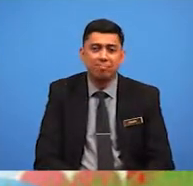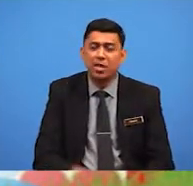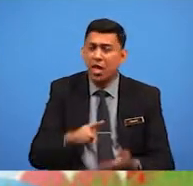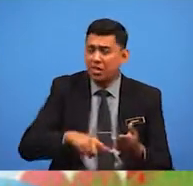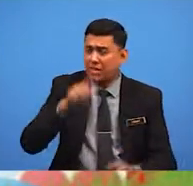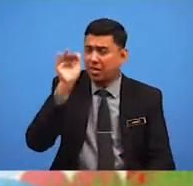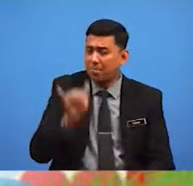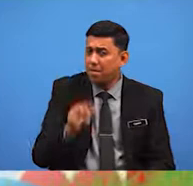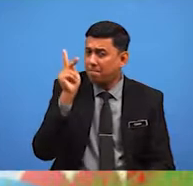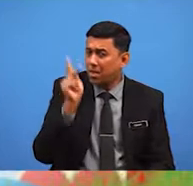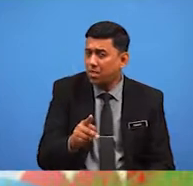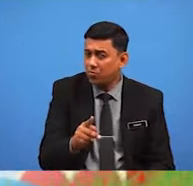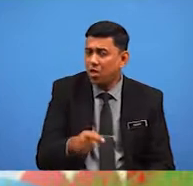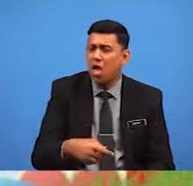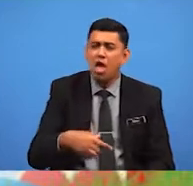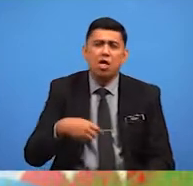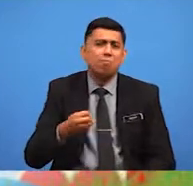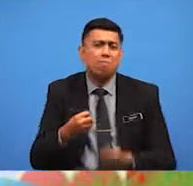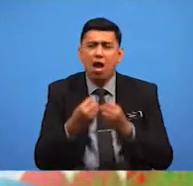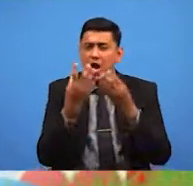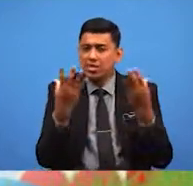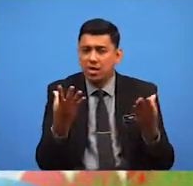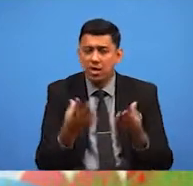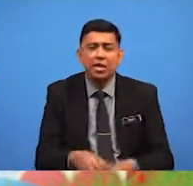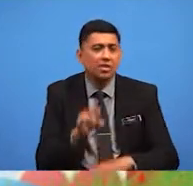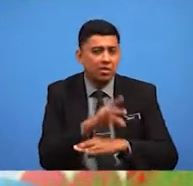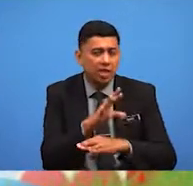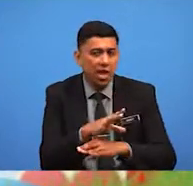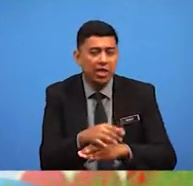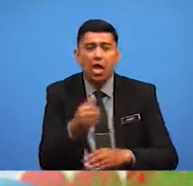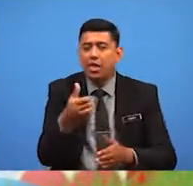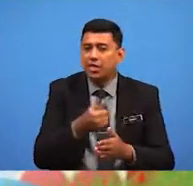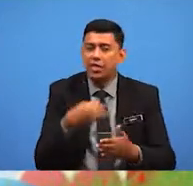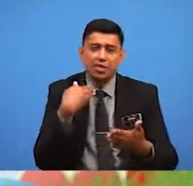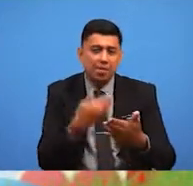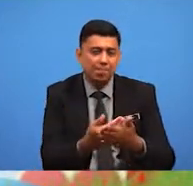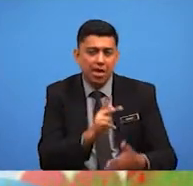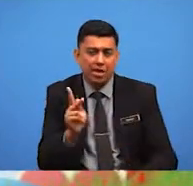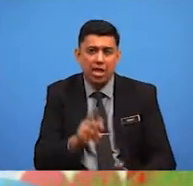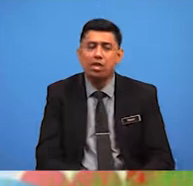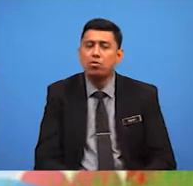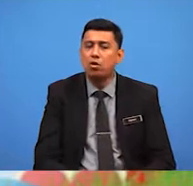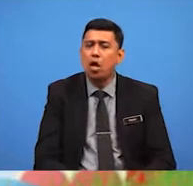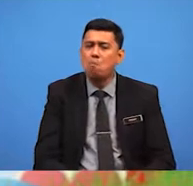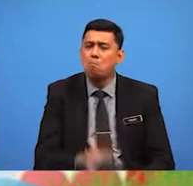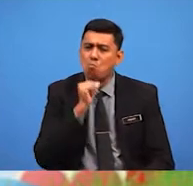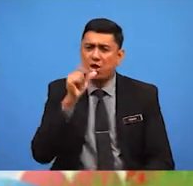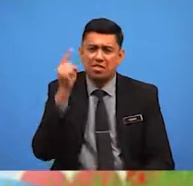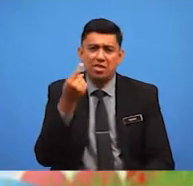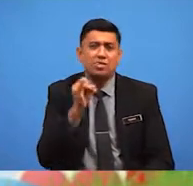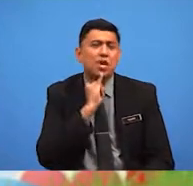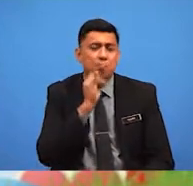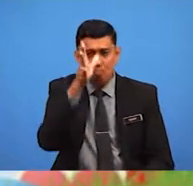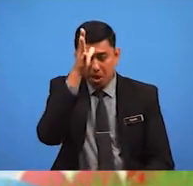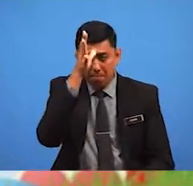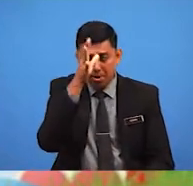Apa yang pasti, terlalu banyak nasihat yang ingin disampaikan bukan sahaja oleh ibu bapa,